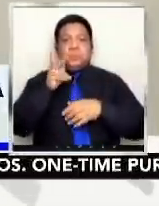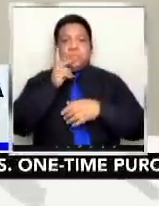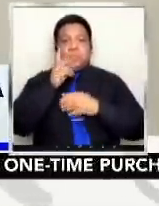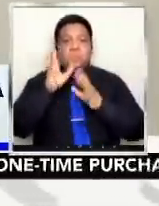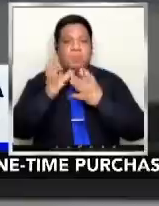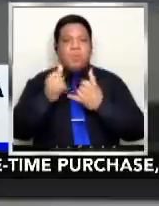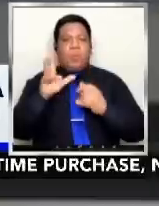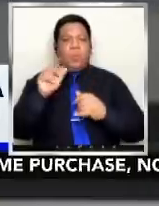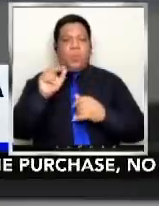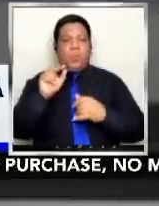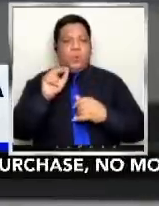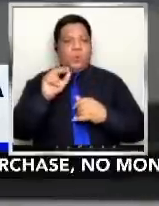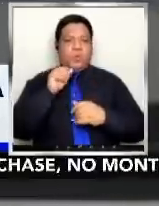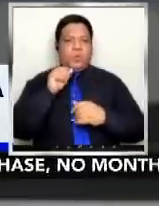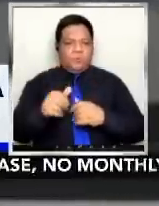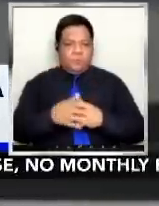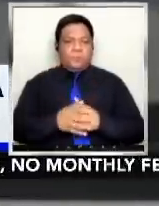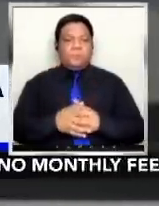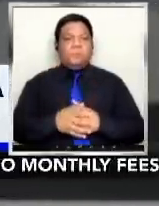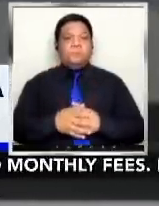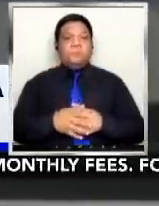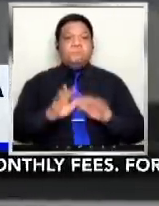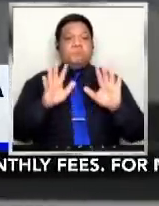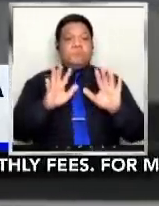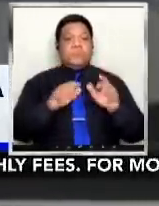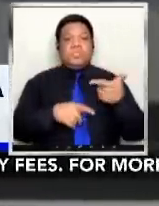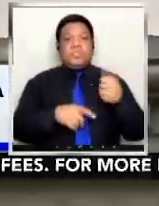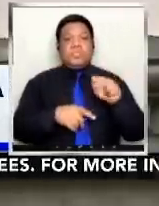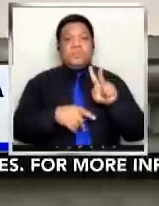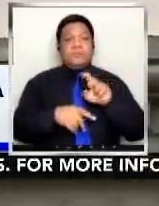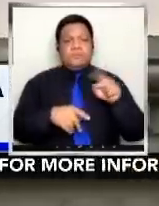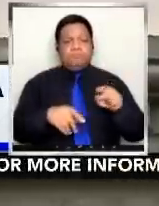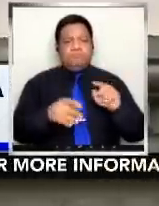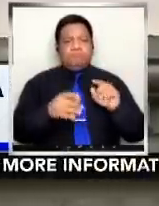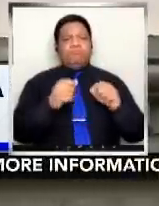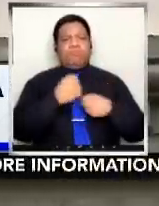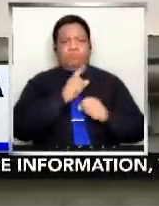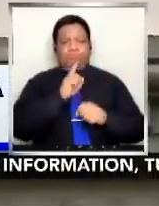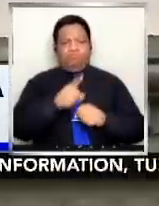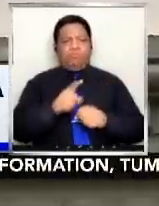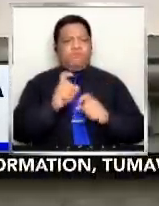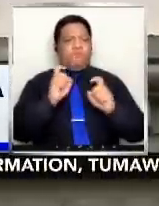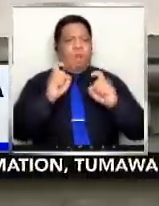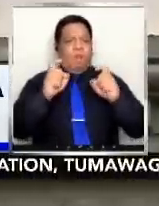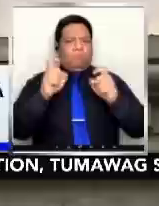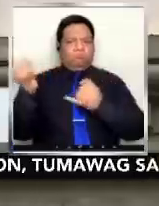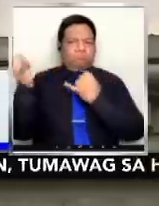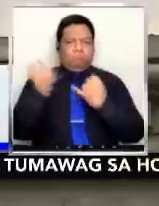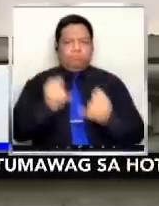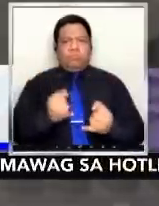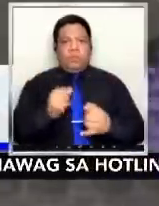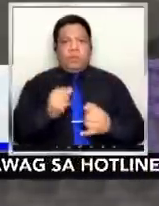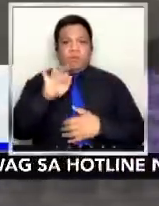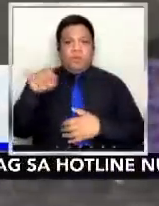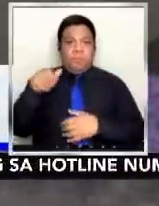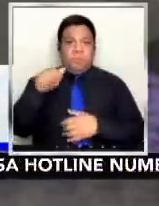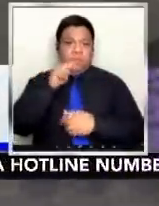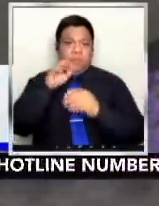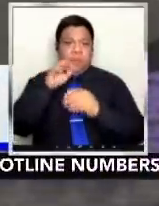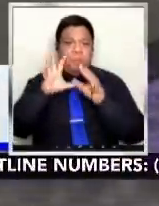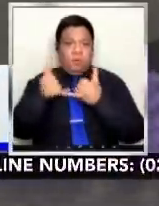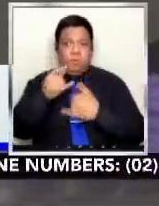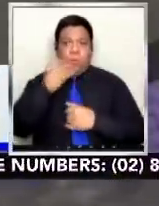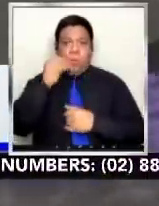yung tatawag nating procurement. Pero tiniyak ni Galvez na mabilis na makadadaan sa customs ang bakunang in-order ng private sector. Hindi rin daw